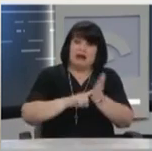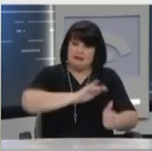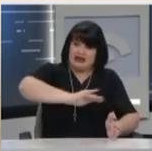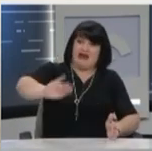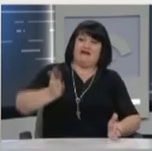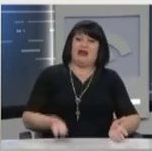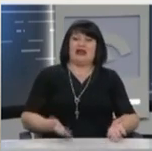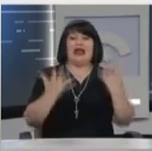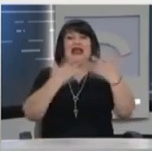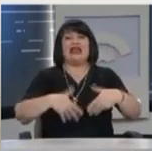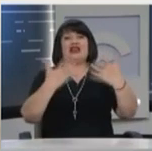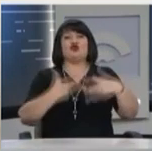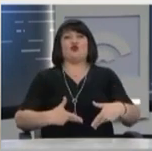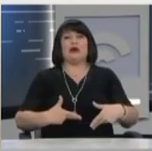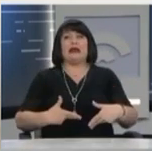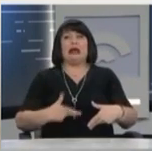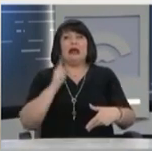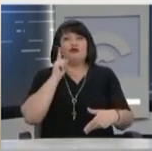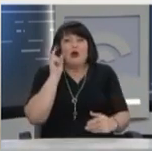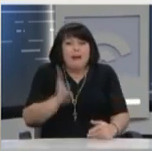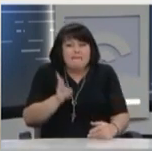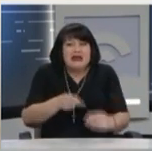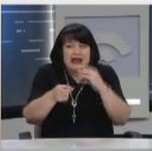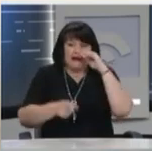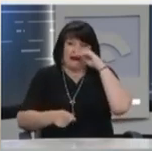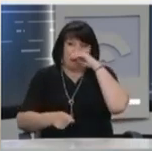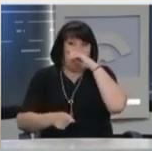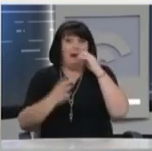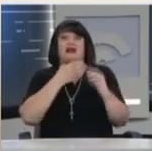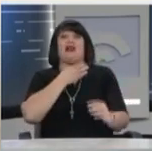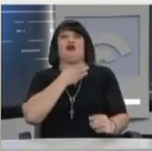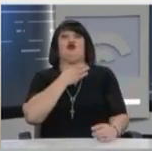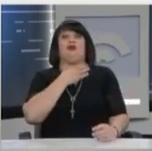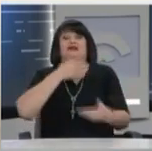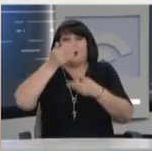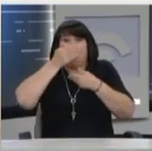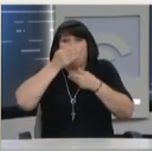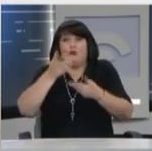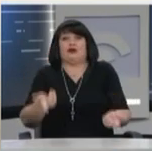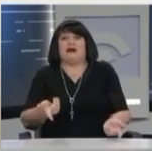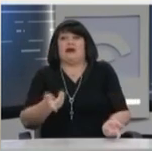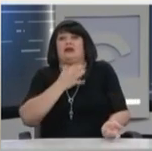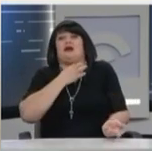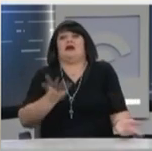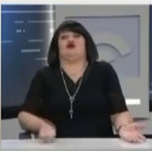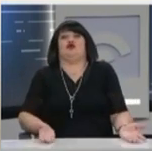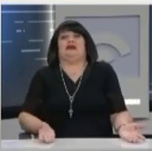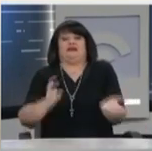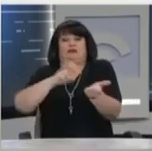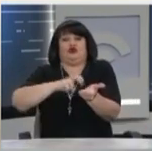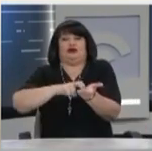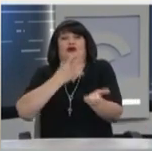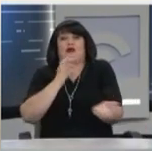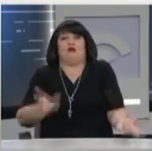κύριε Μητσοτάκη. Λειτουργεί ως φυκοφωλιά δυστυχώς. Δεν χρειαζόμαστε προξενείο στην Κομωτινή, δεν το χρειάζεται η Τουρκία. Τι θα κάνουμε τώρα.